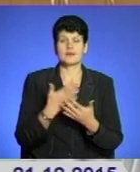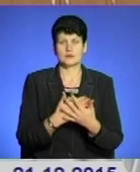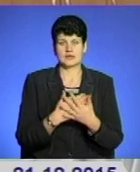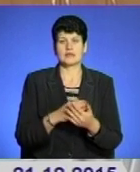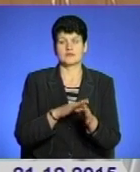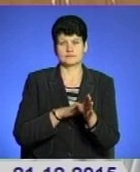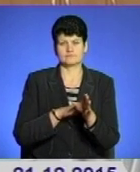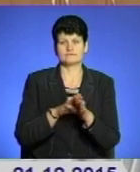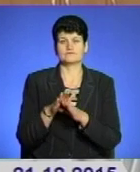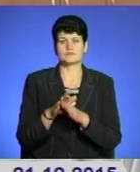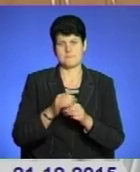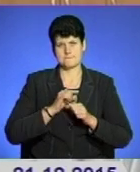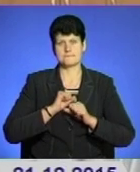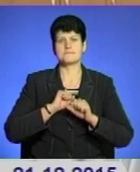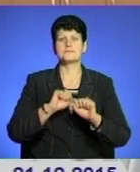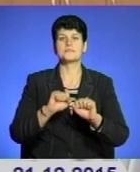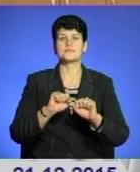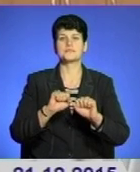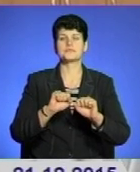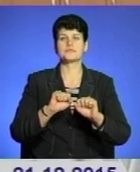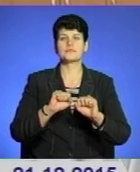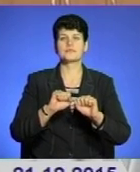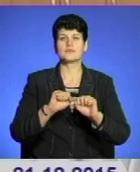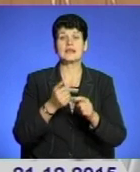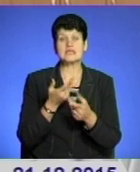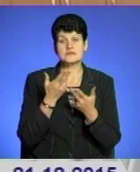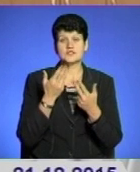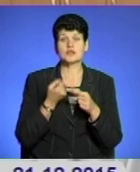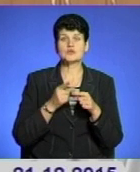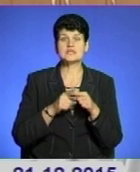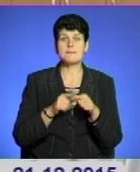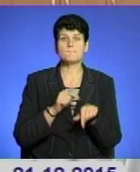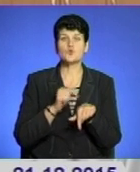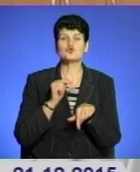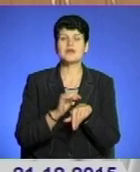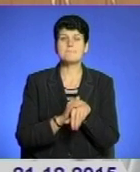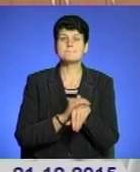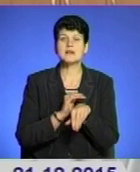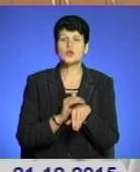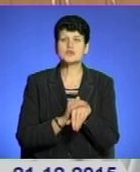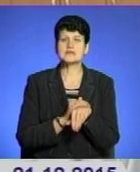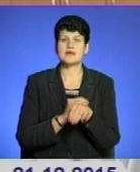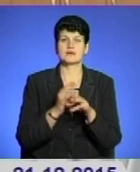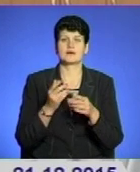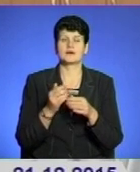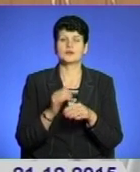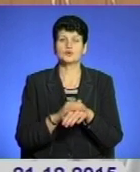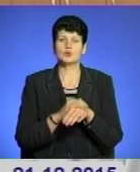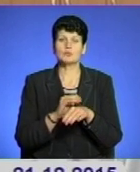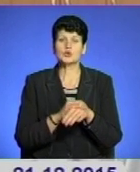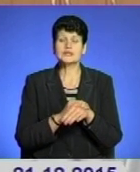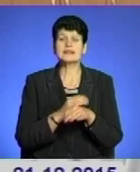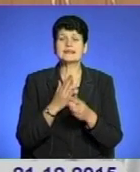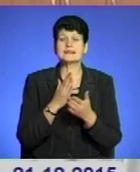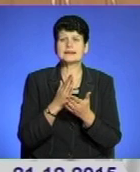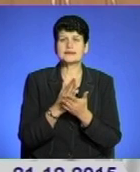зрілими, вони є патріотами, і, звичайно, оце почуття милосердя, доброти в них тим чином, таким чином